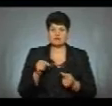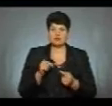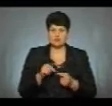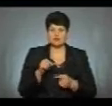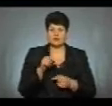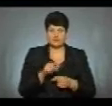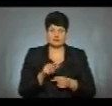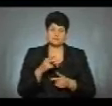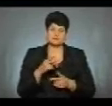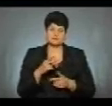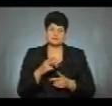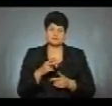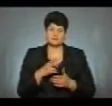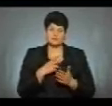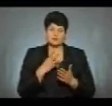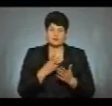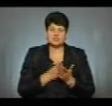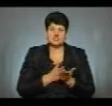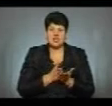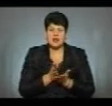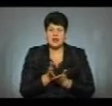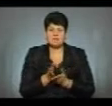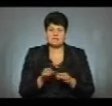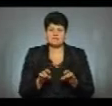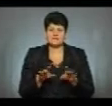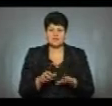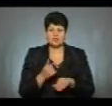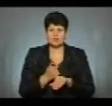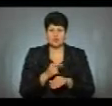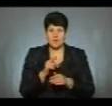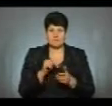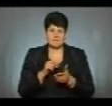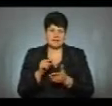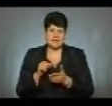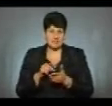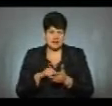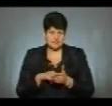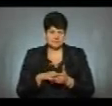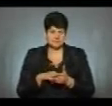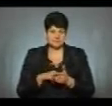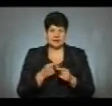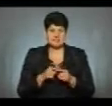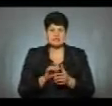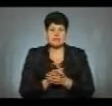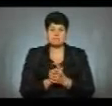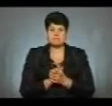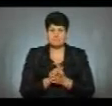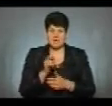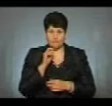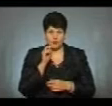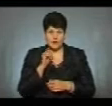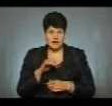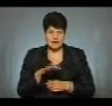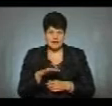вона корелює із шляхами вирішення основного питання – це мир в Україні, тому